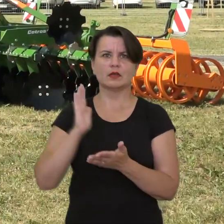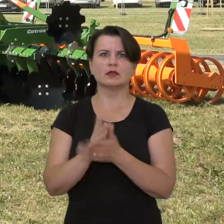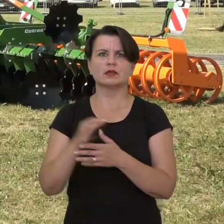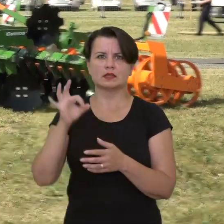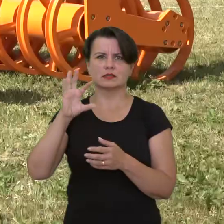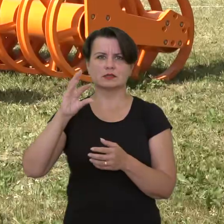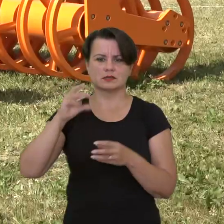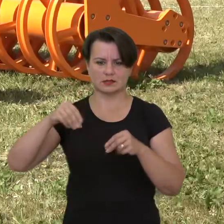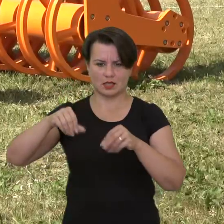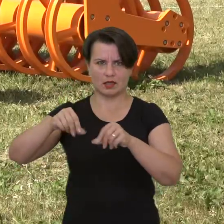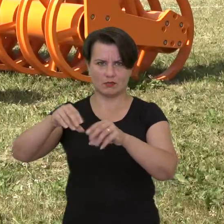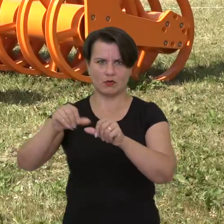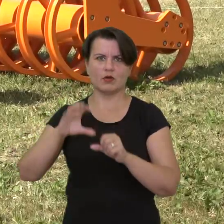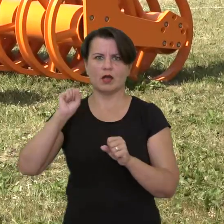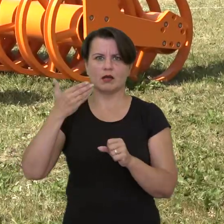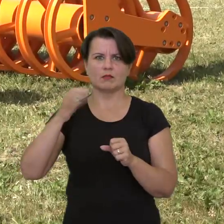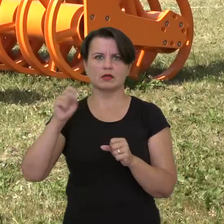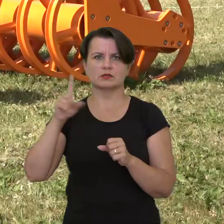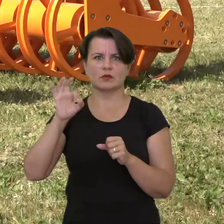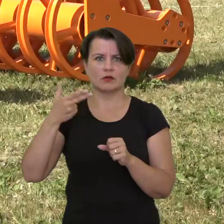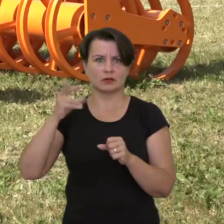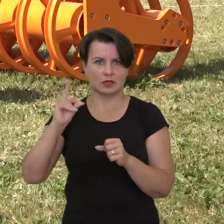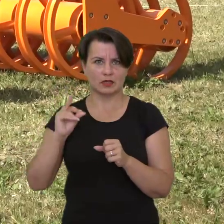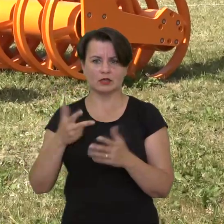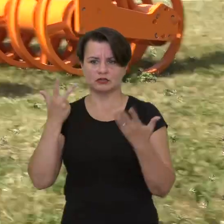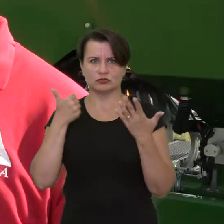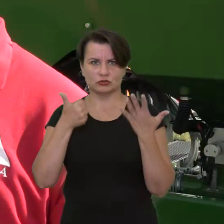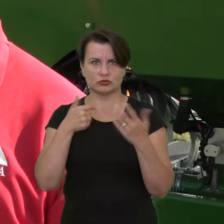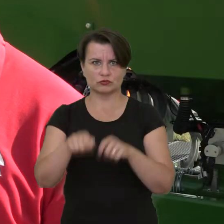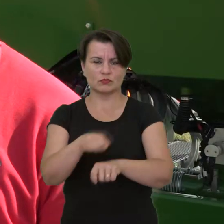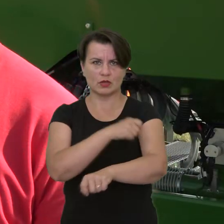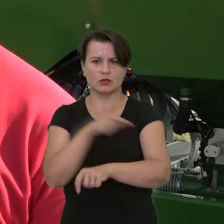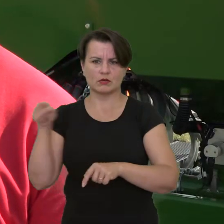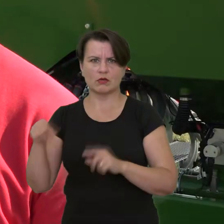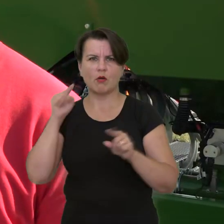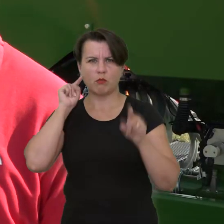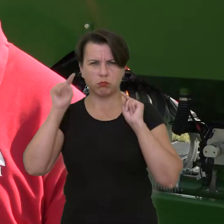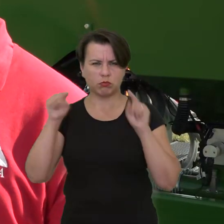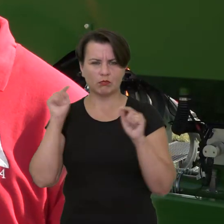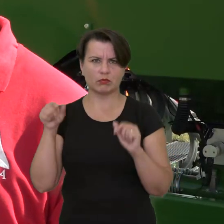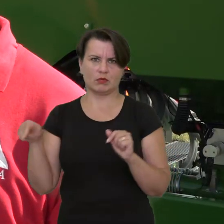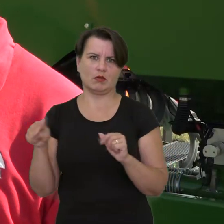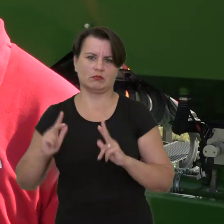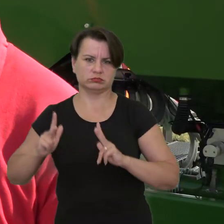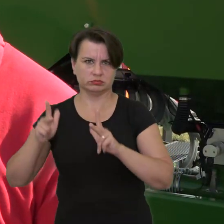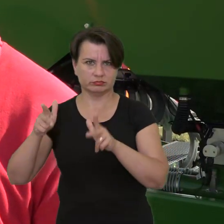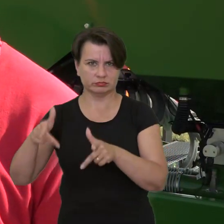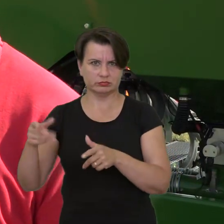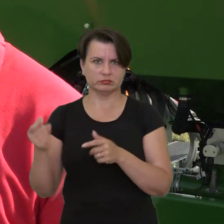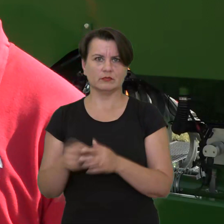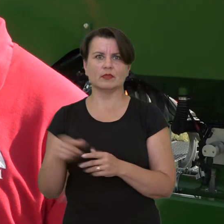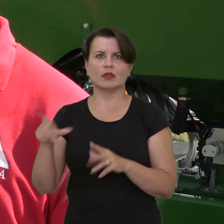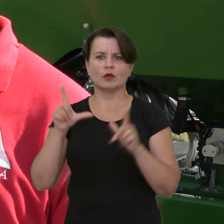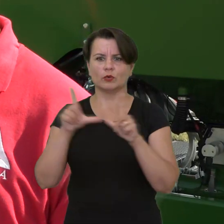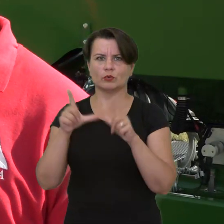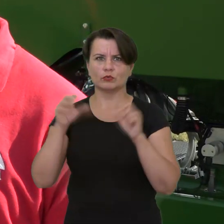stovi pneumatinė sėjamoji Amazonės Cirrus 6 metrų. Iš tikrųjų, gan populiari mašina ir irgi